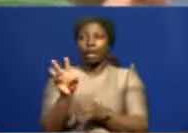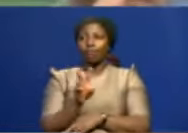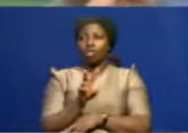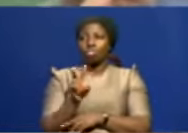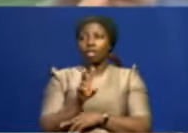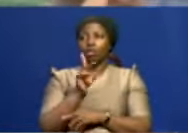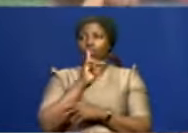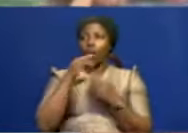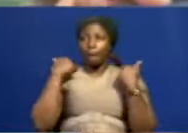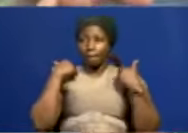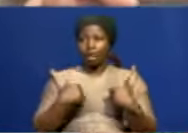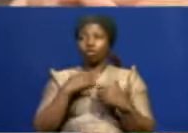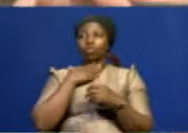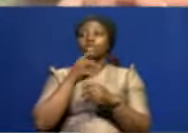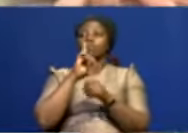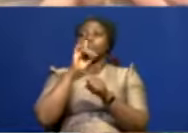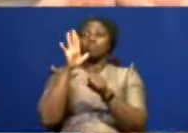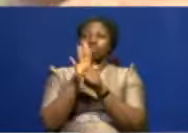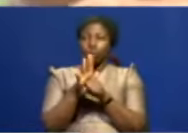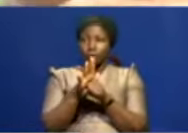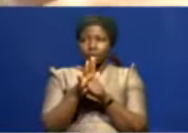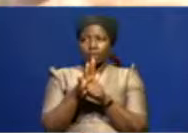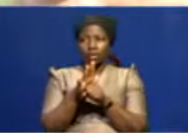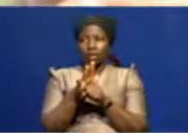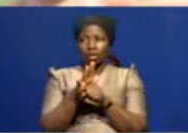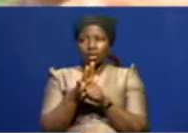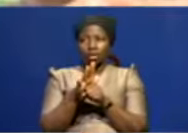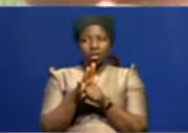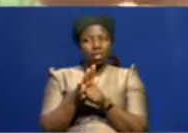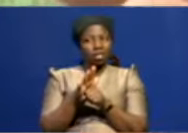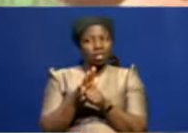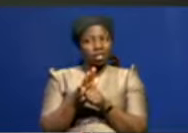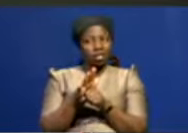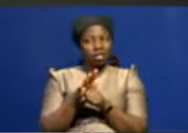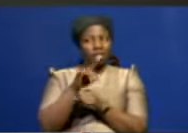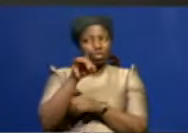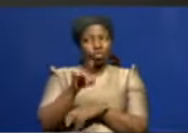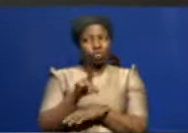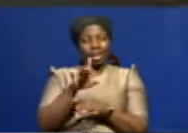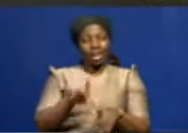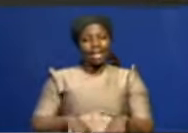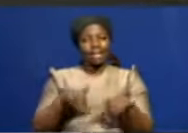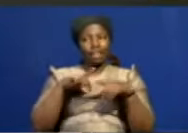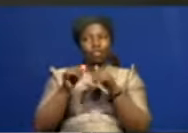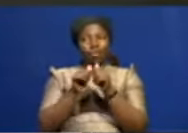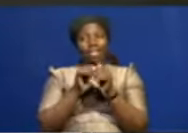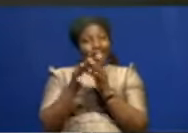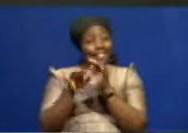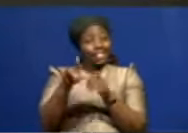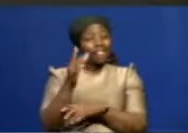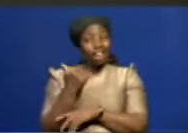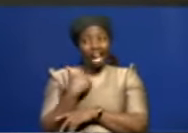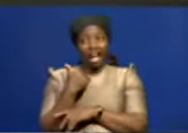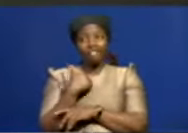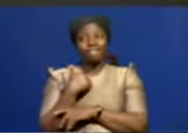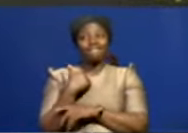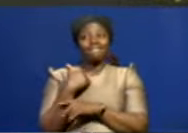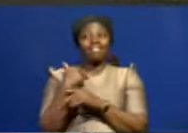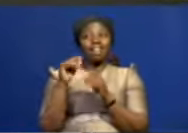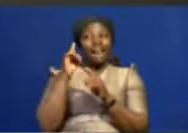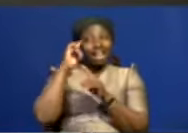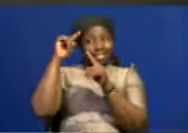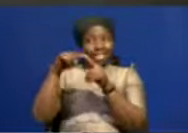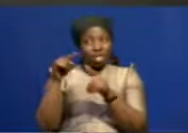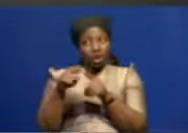kuhakikishia kwamba hakukuwa na mapendeleo na watu wote washikamane kwa pamoja. Kama ana hila ya kutibua mikutano kwa sababu